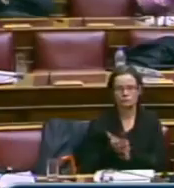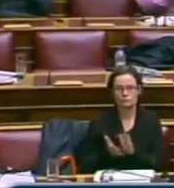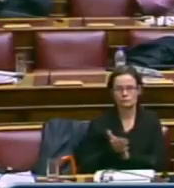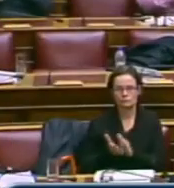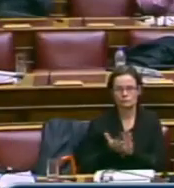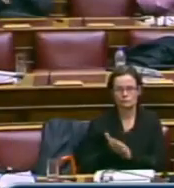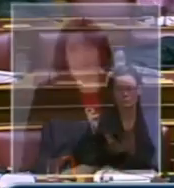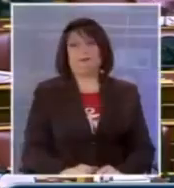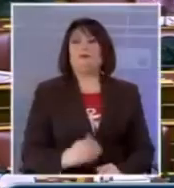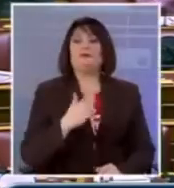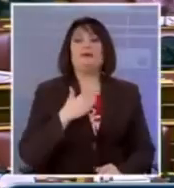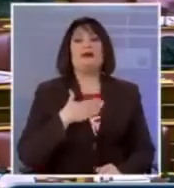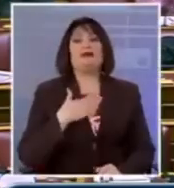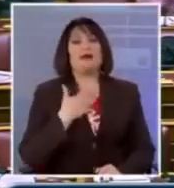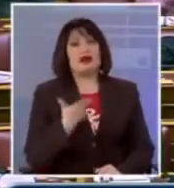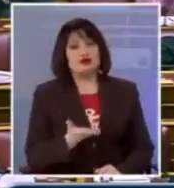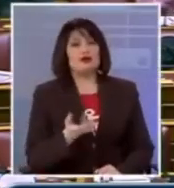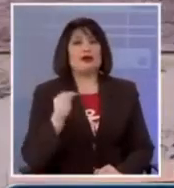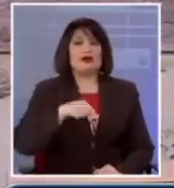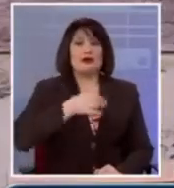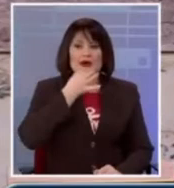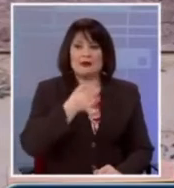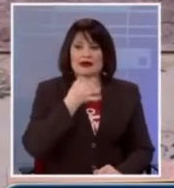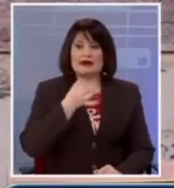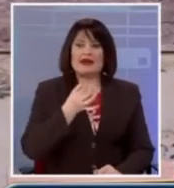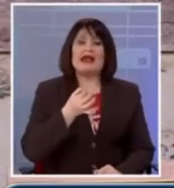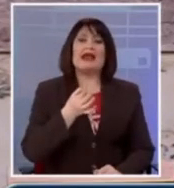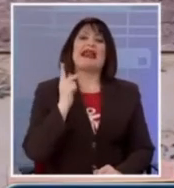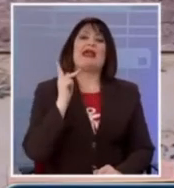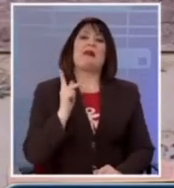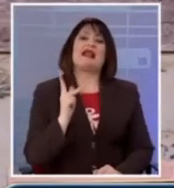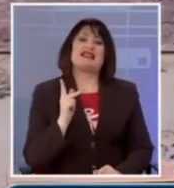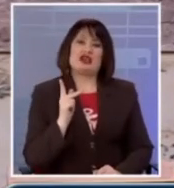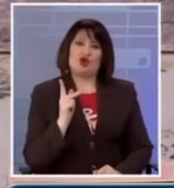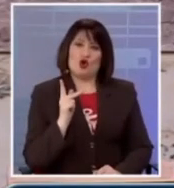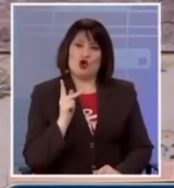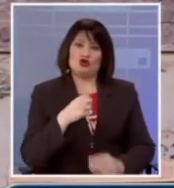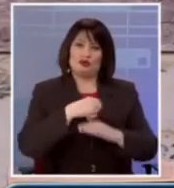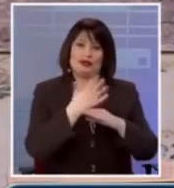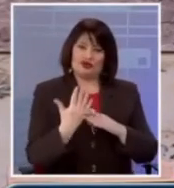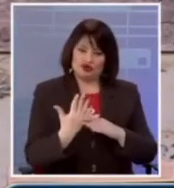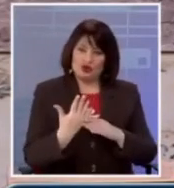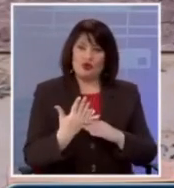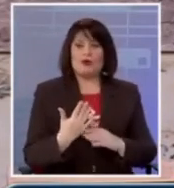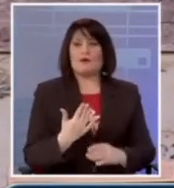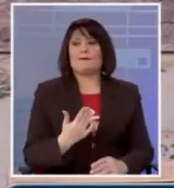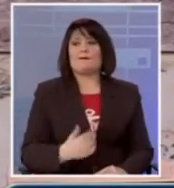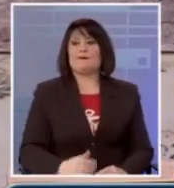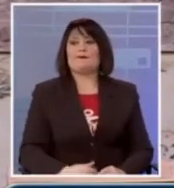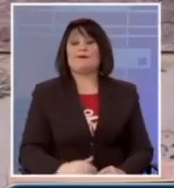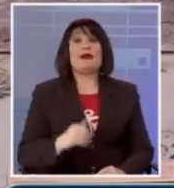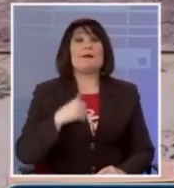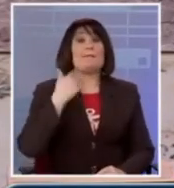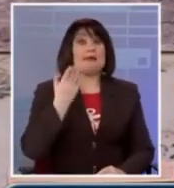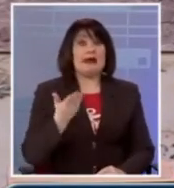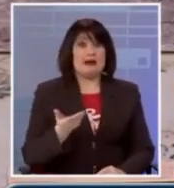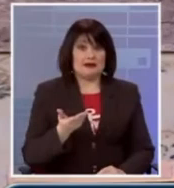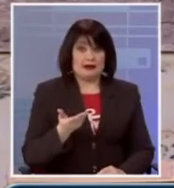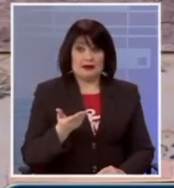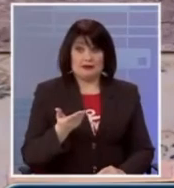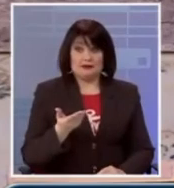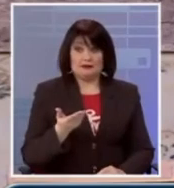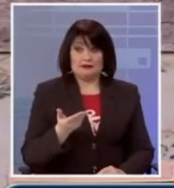Ευχαριστούμε τον κύριο Καραγιουσούφ και να έρθει στο βήμα ο κύριος Δημήτρης Κρεμαστινός από το ΠΑΣΟΚ. Να ετοιμάζεται να μιλήσει,